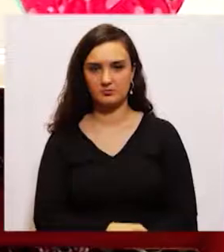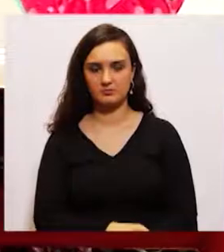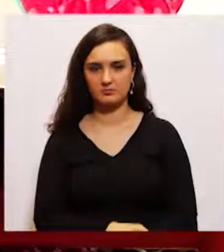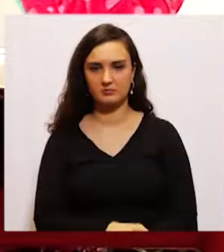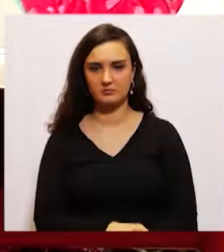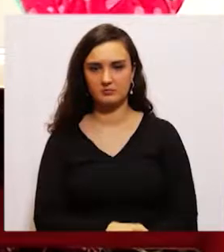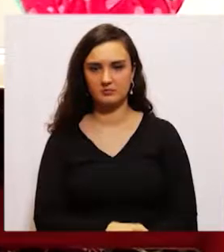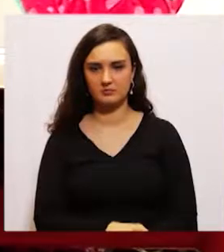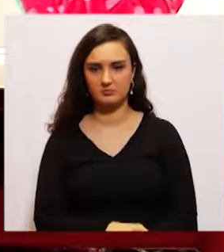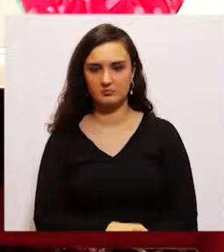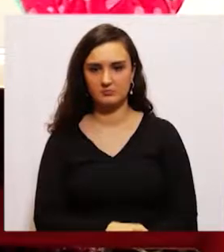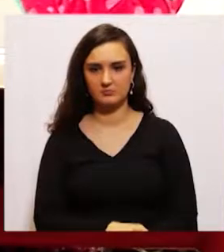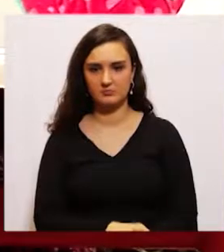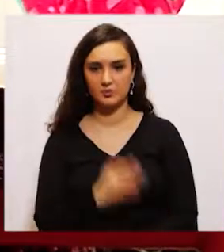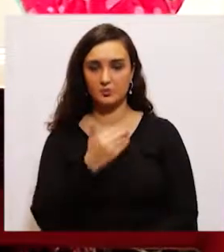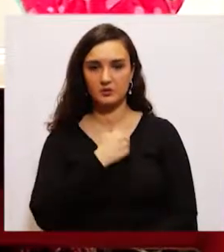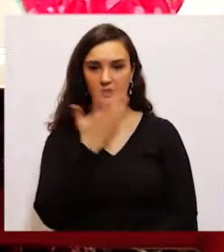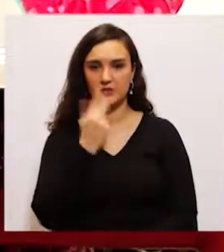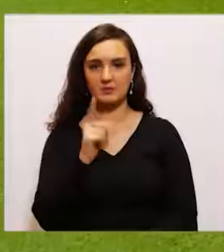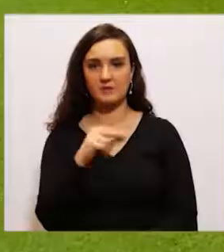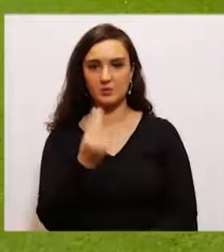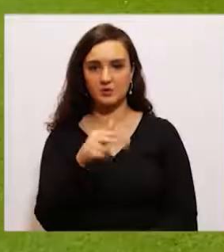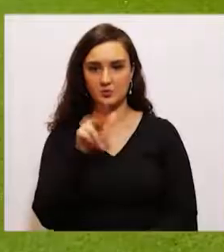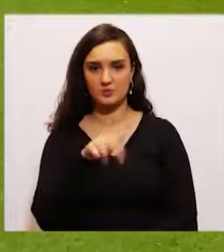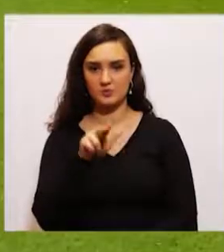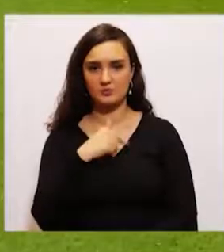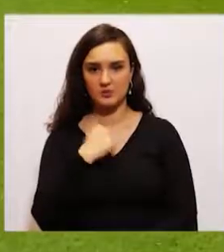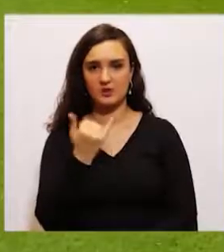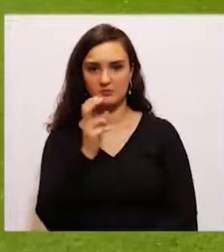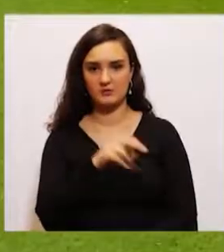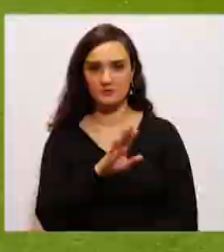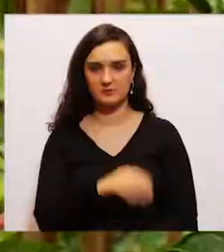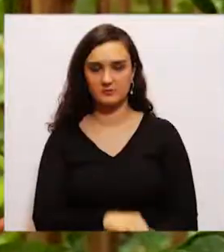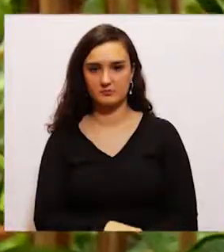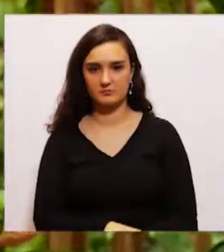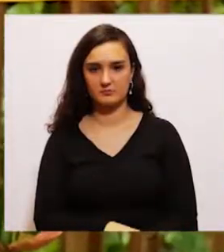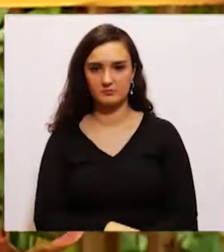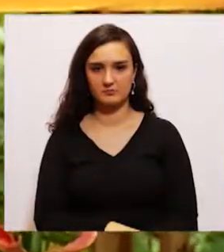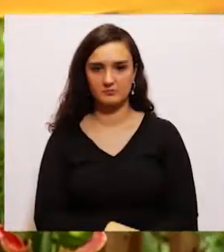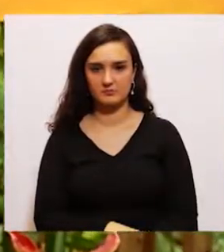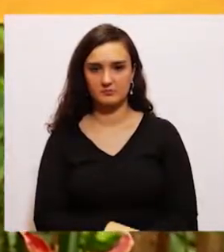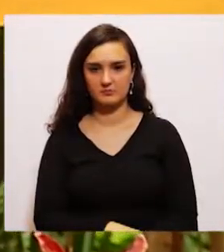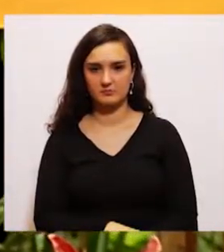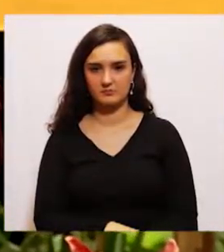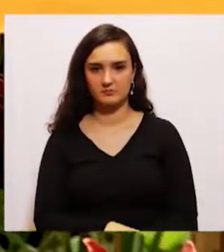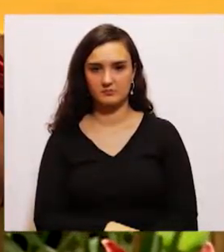ვიცი თუ გინდა გააფერათ რა მოგცე გუაში ეხლა მე მოვდივარ საღებავები გინდა